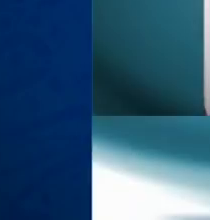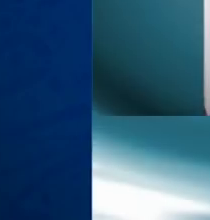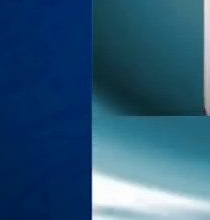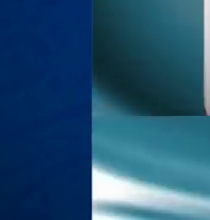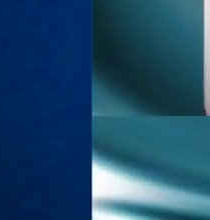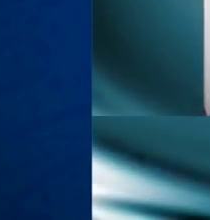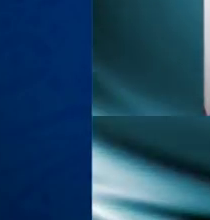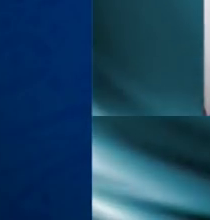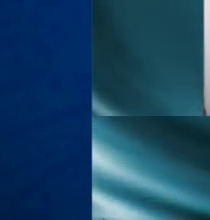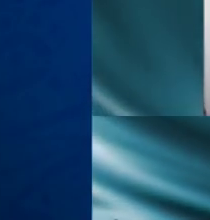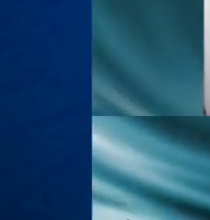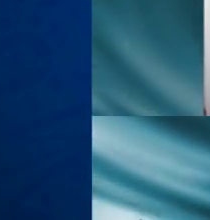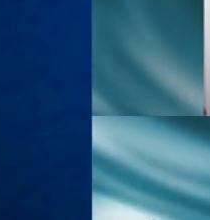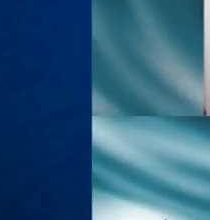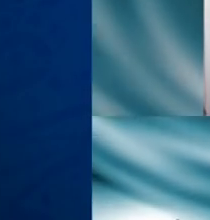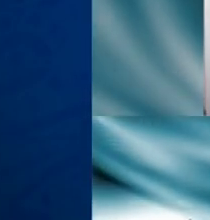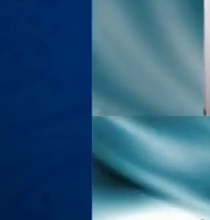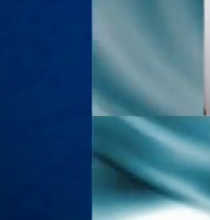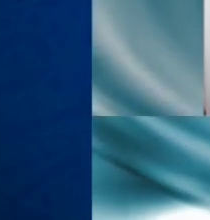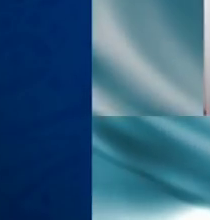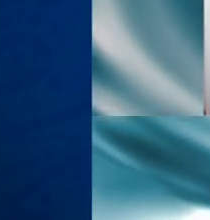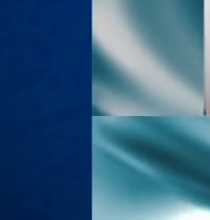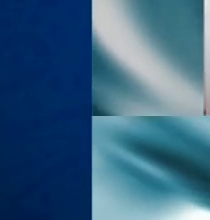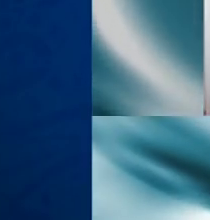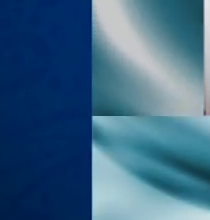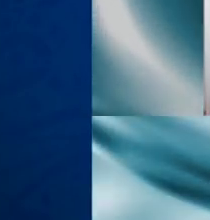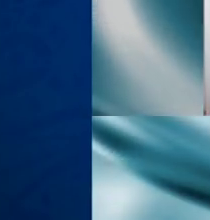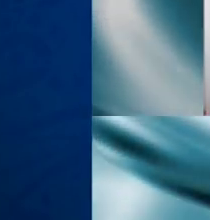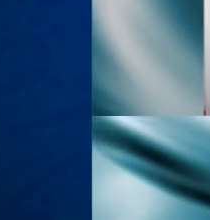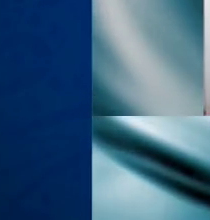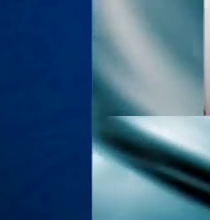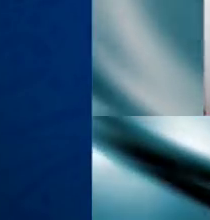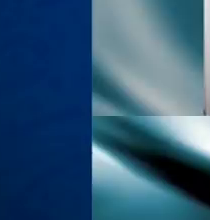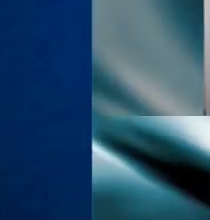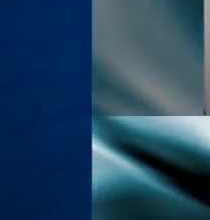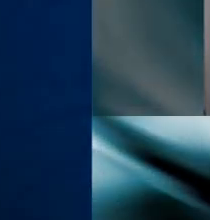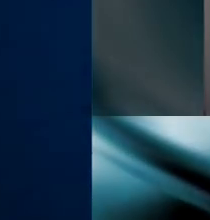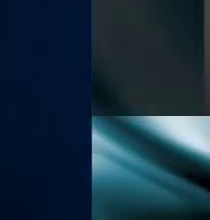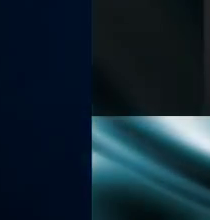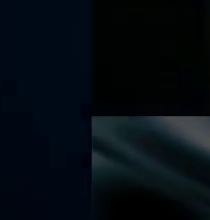katta bir martabalarga erish niyatidamiz. Shundoq tushunishingizni men sizlardan so'rayman.